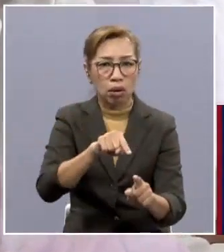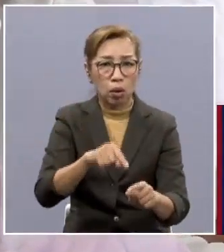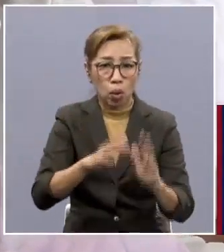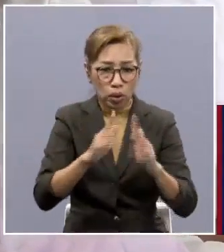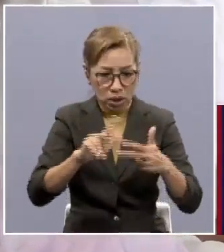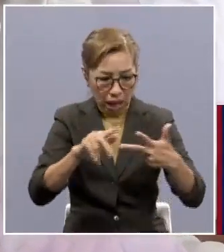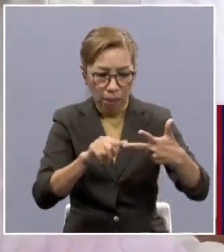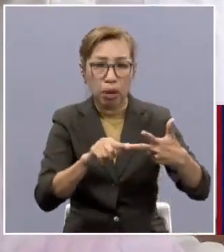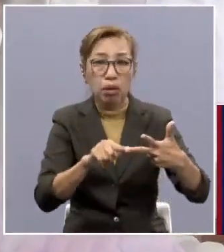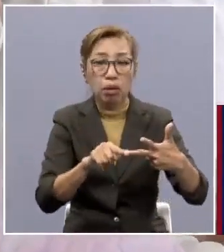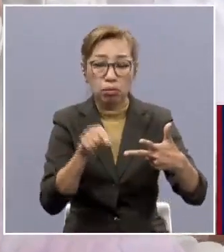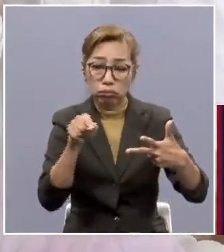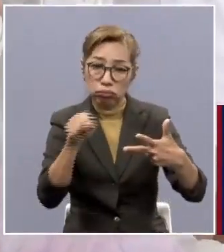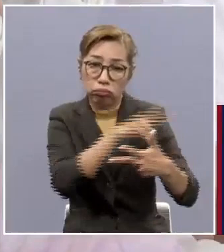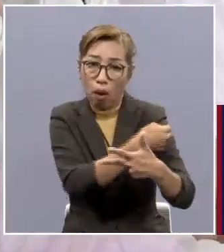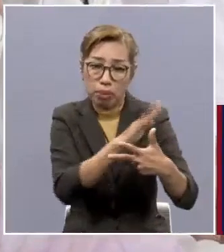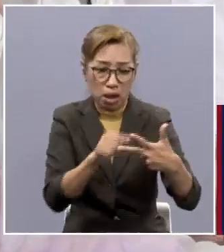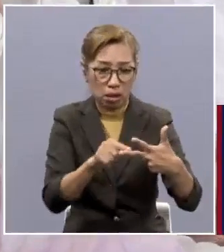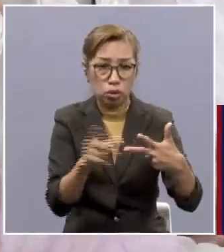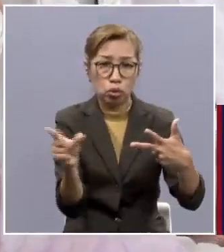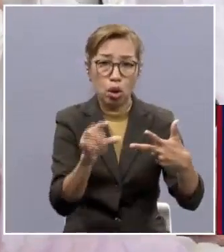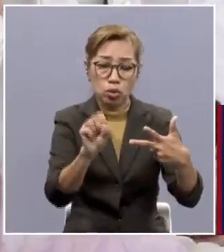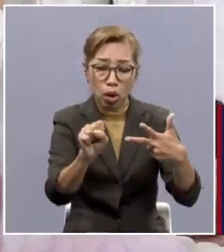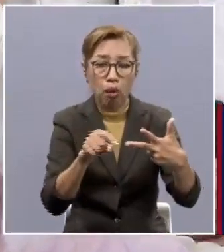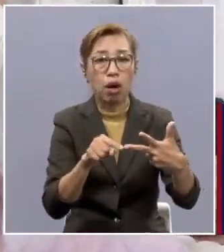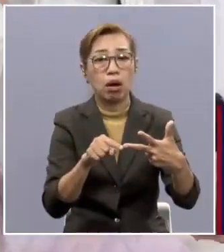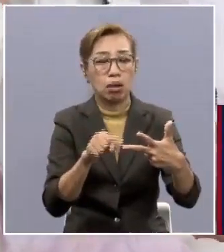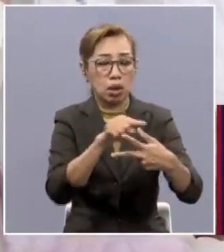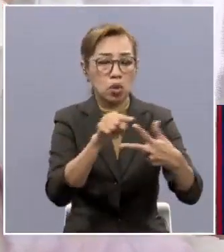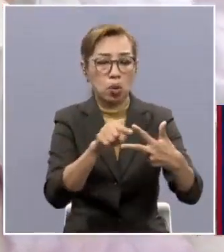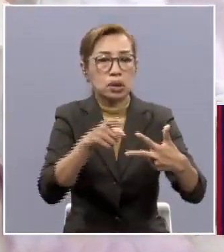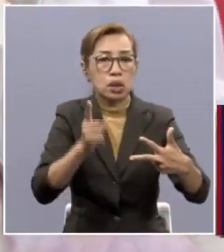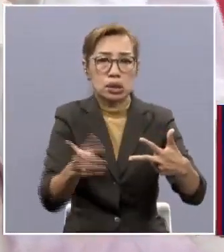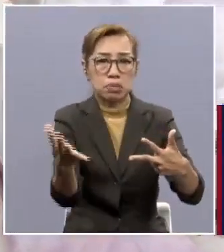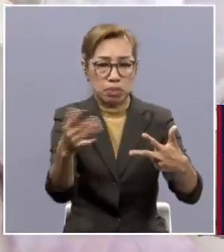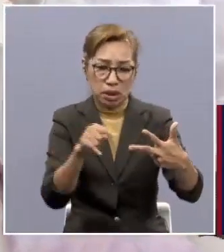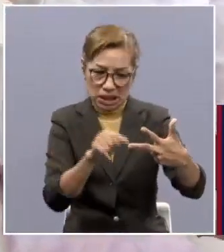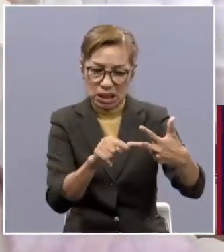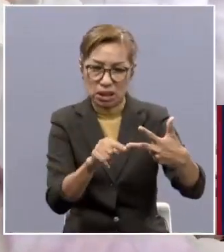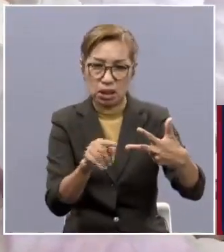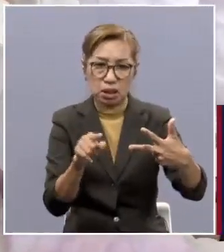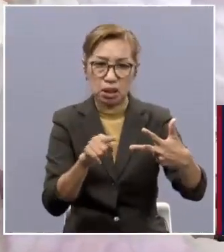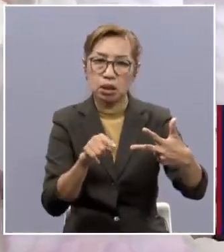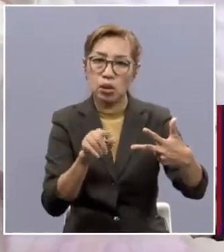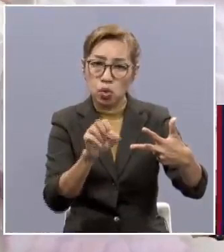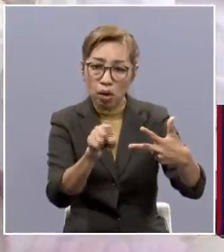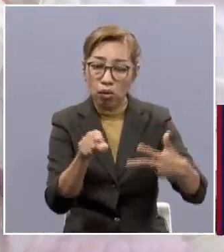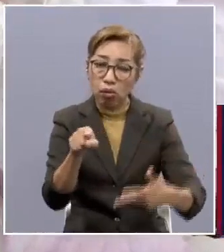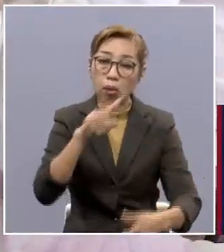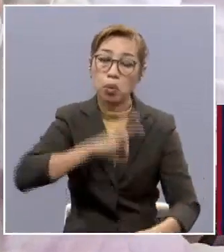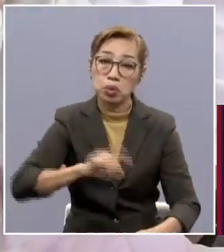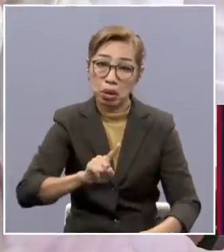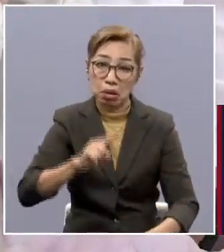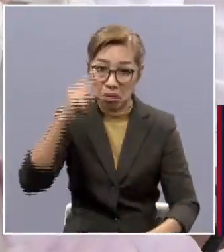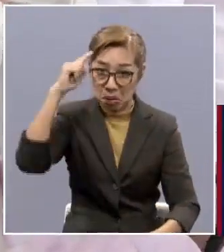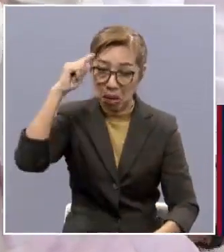อุ๊งอิ๊งทั้งคุณเศรษฐาเองเป็นตัวหลอกอ่ะในมุมหมอชนน่านว่ายังไงเนี่ยนะครับเป็นการแบบบ่อนไส้ปล่อยข่าวอะไรอย่างนี้หรือเปล่านะครับหม